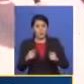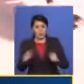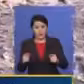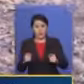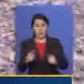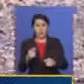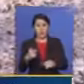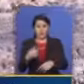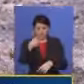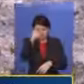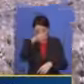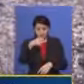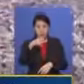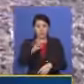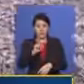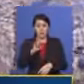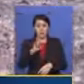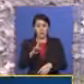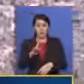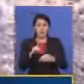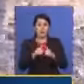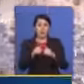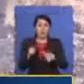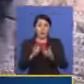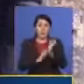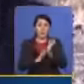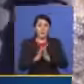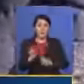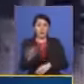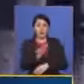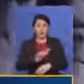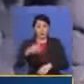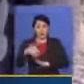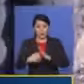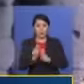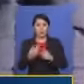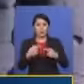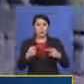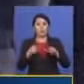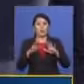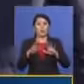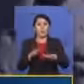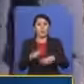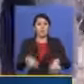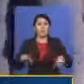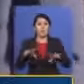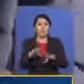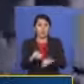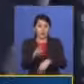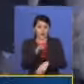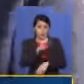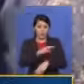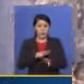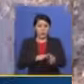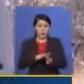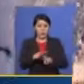сақтаймыз. 2 жылдан кейін татар үйеңкісі өсіп жетіледі. Содан кейін біз оларды қайта қазып алып басқа жерге егеміз. Барлық процестен өткеннен кейін